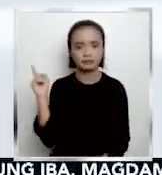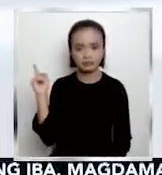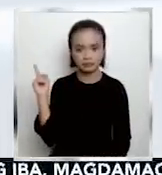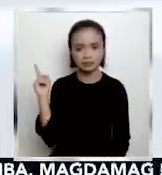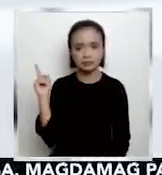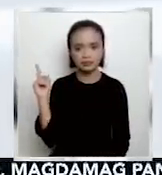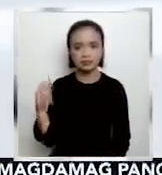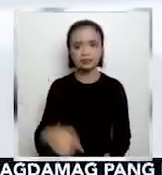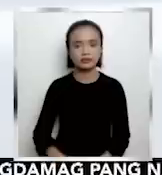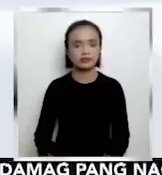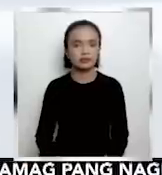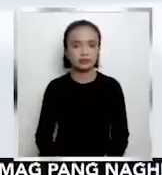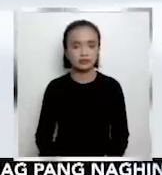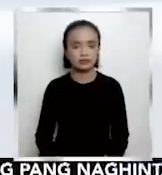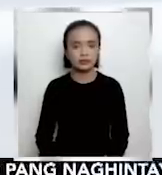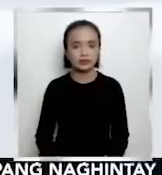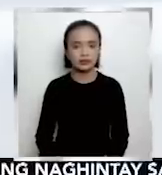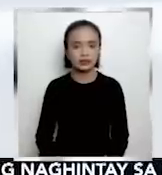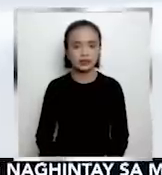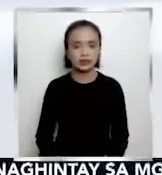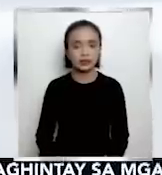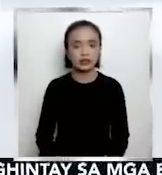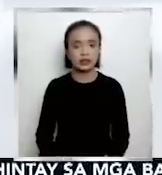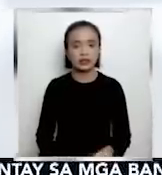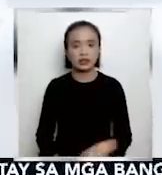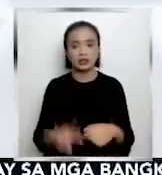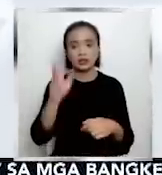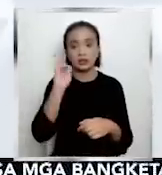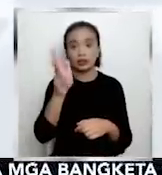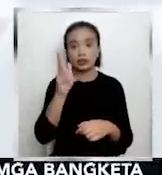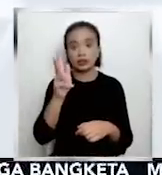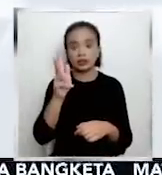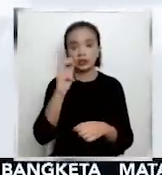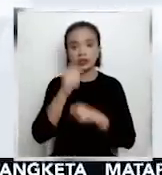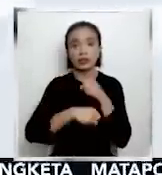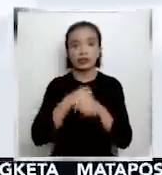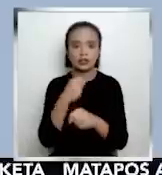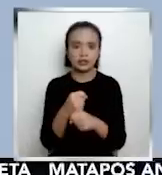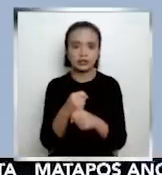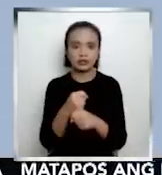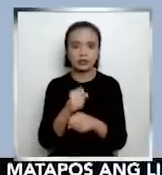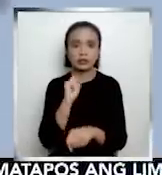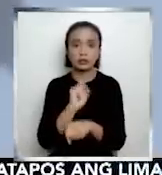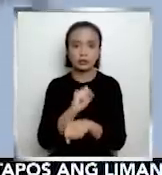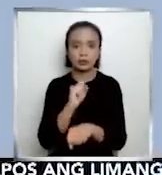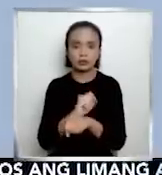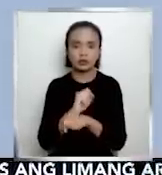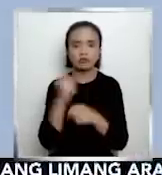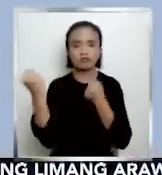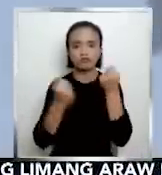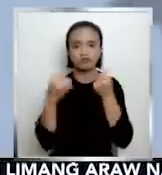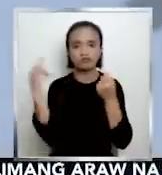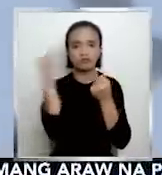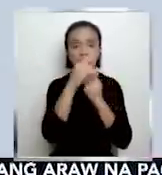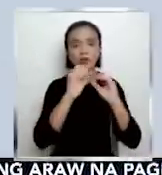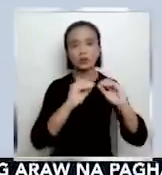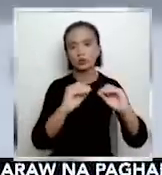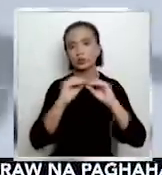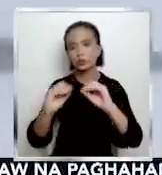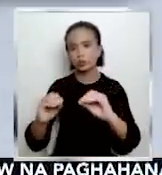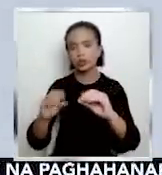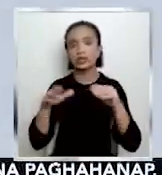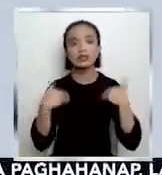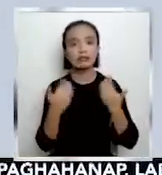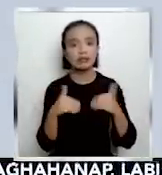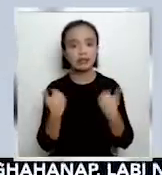Jr., naginugol ang mahigit tatlong dekada ng kanyang buhay bilang corporate pilot at nagturo sa mga batang piloto para